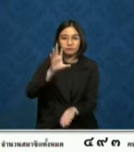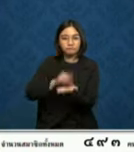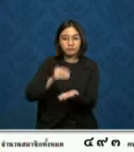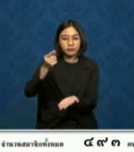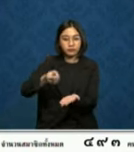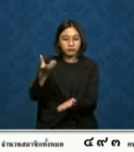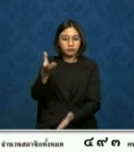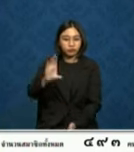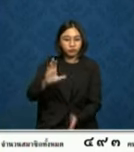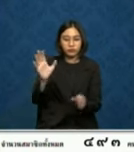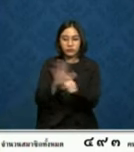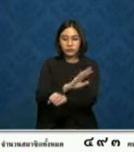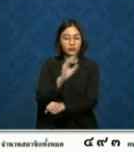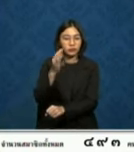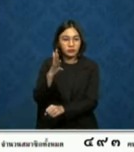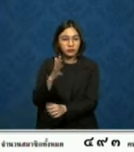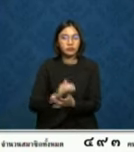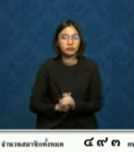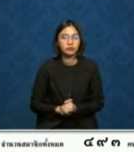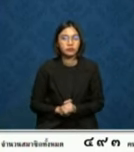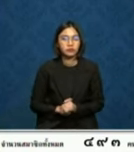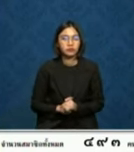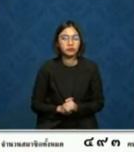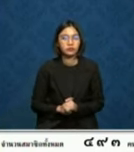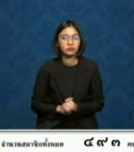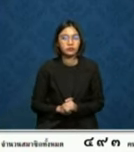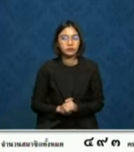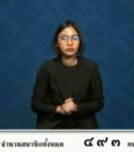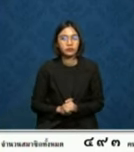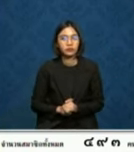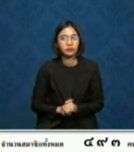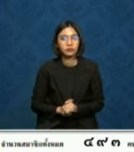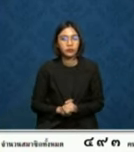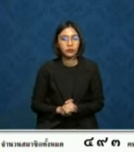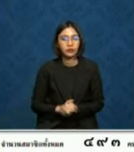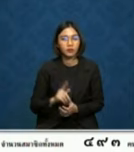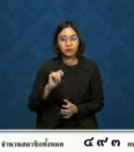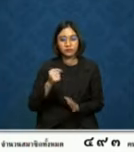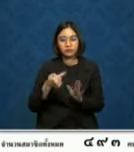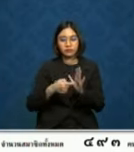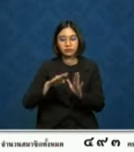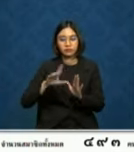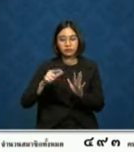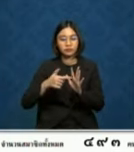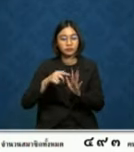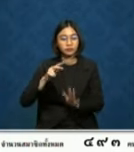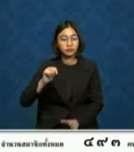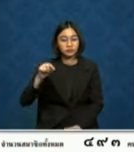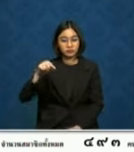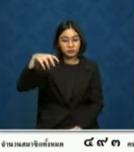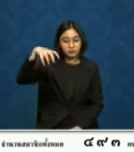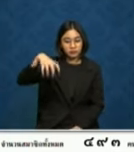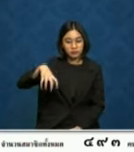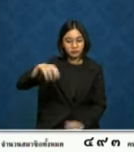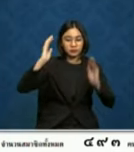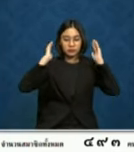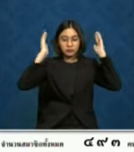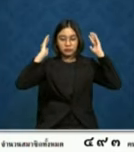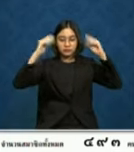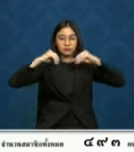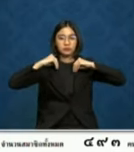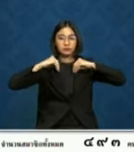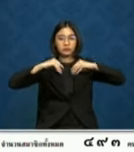จริงที่ครบถ้วนขอสไลด์ต่อไปครับอุทยานแห่งชาติมีการประชาสัมพันธ์แล้วก็